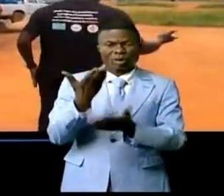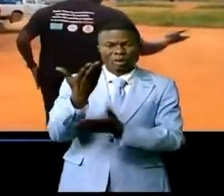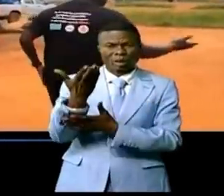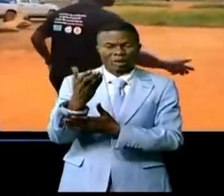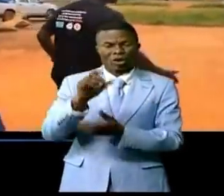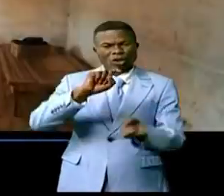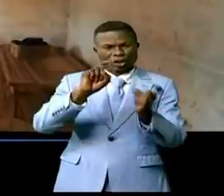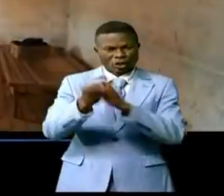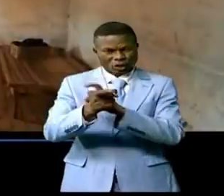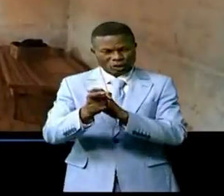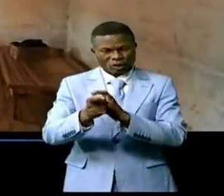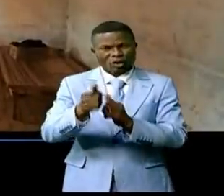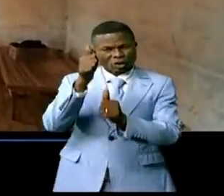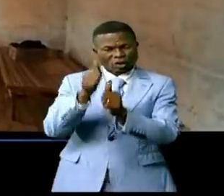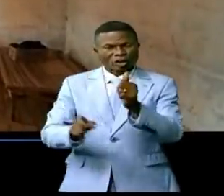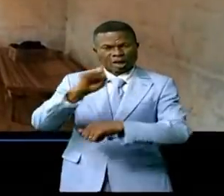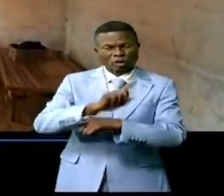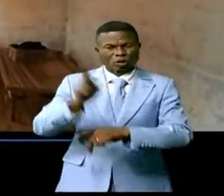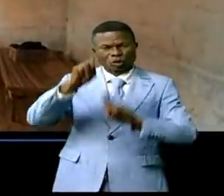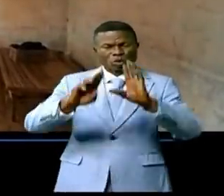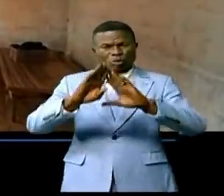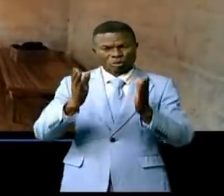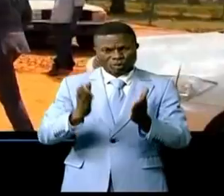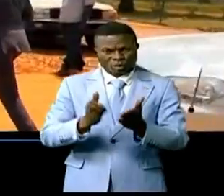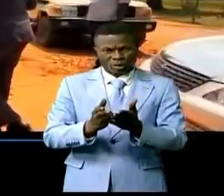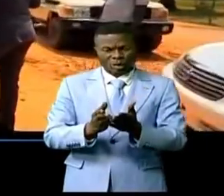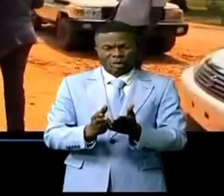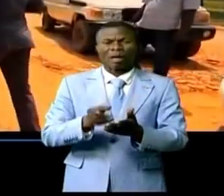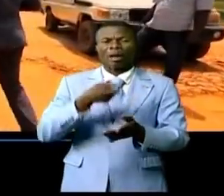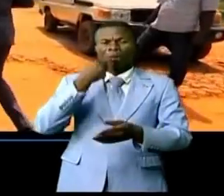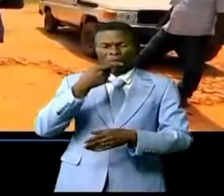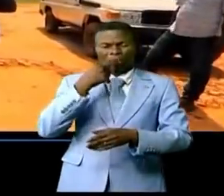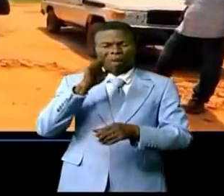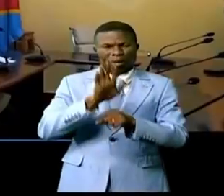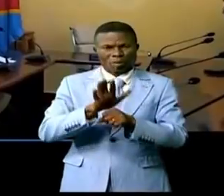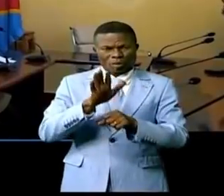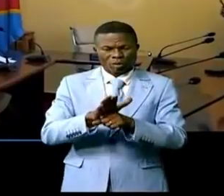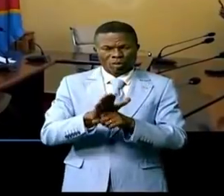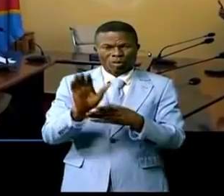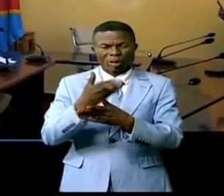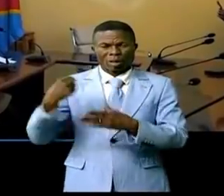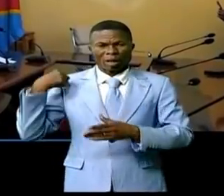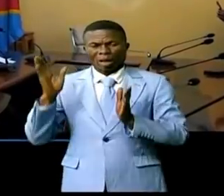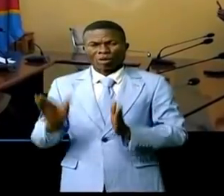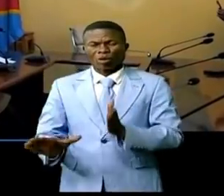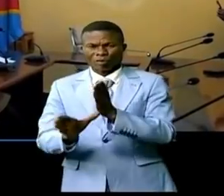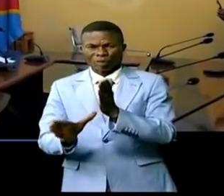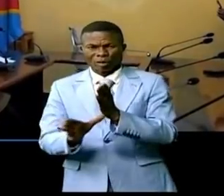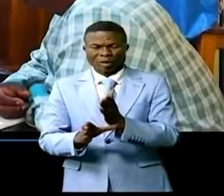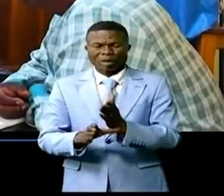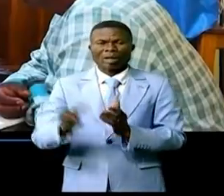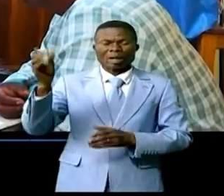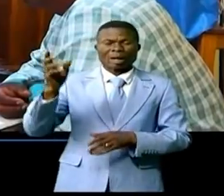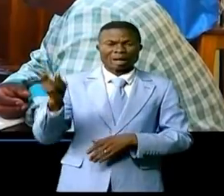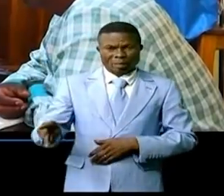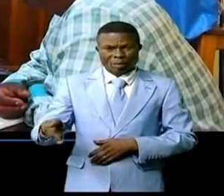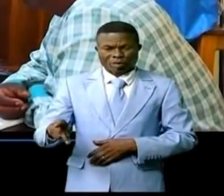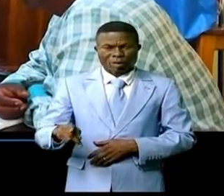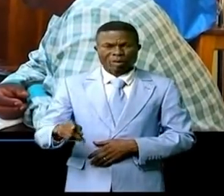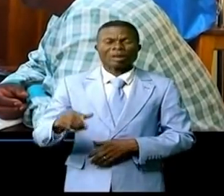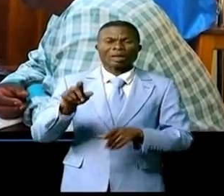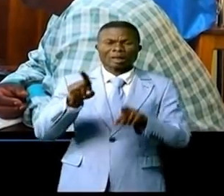un changement dans le quotidien de nos compatriotes, était au cœur de fruiteux entretiens entre les gouverneurs ad intérim du Bazouélé, Ruth